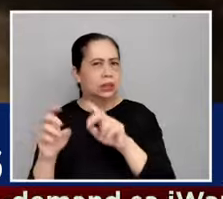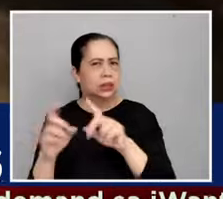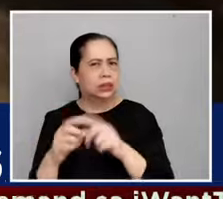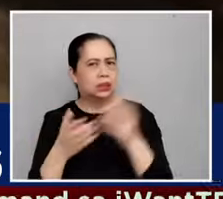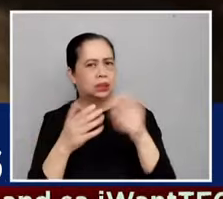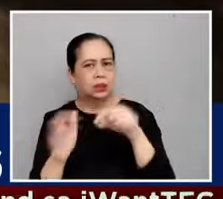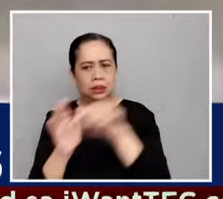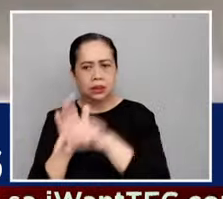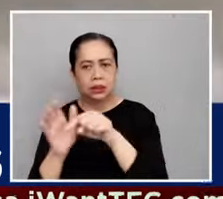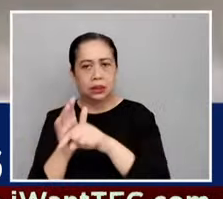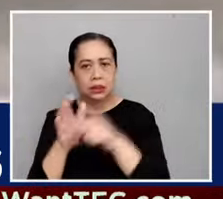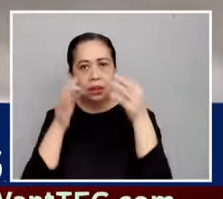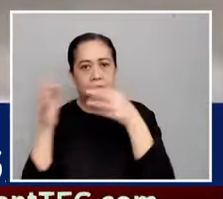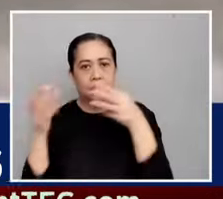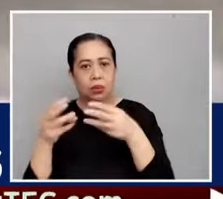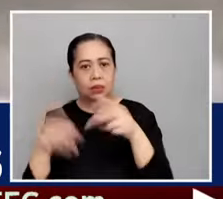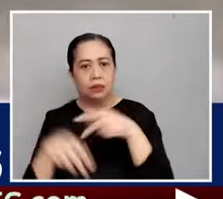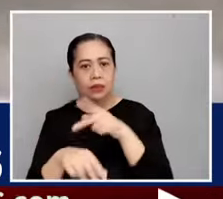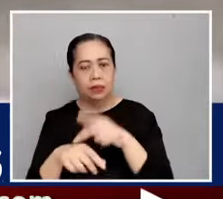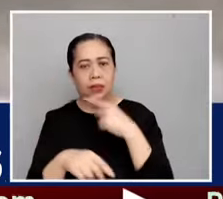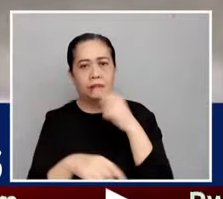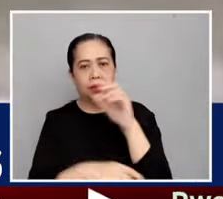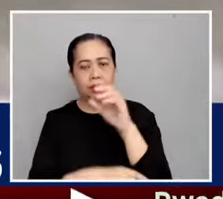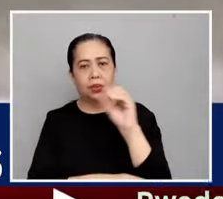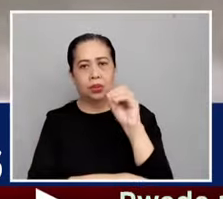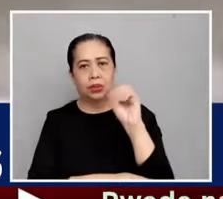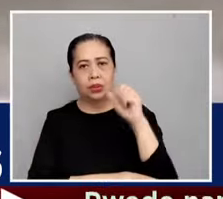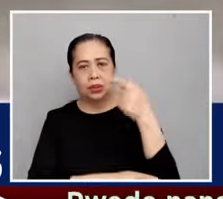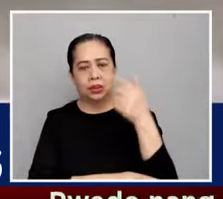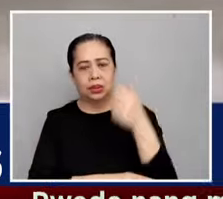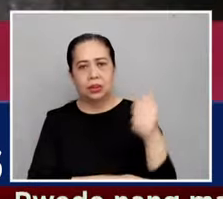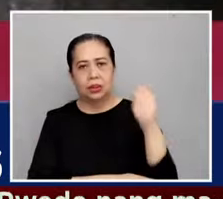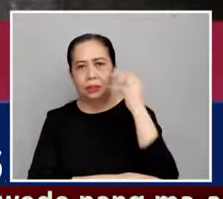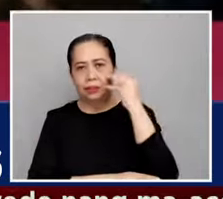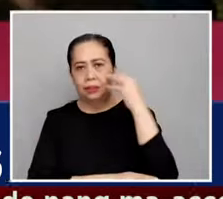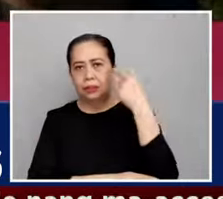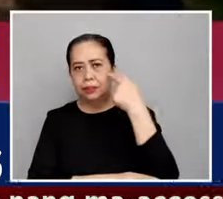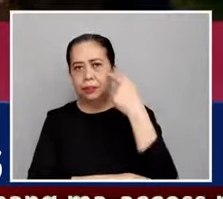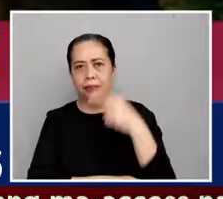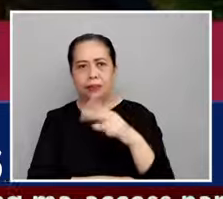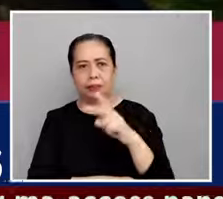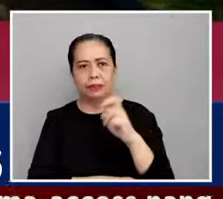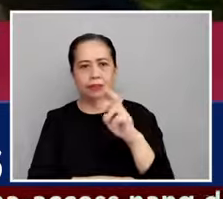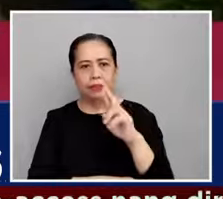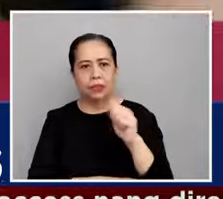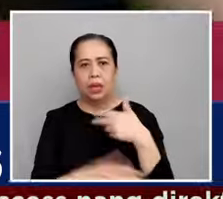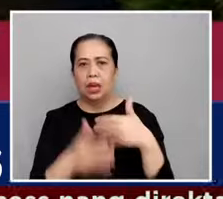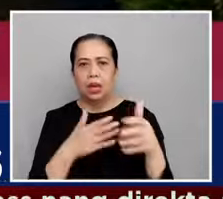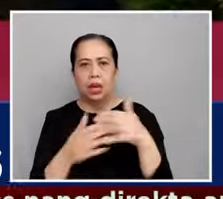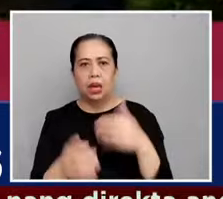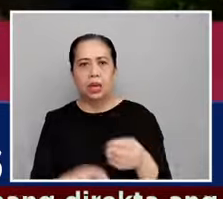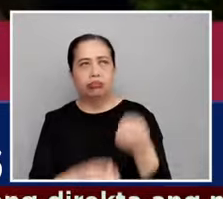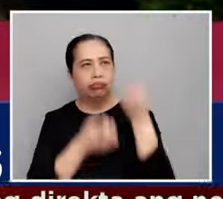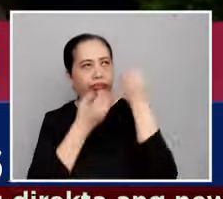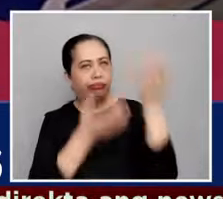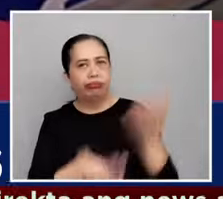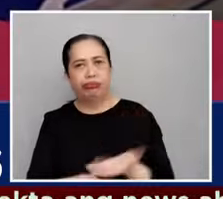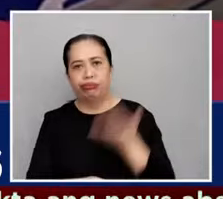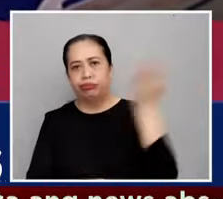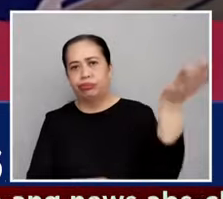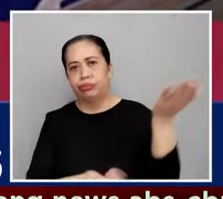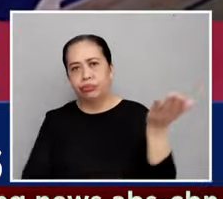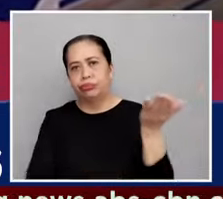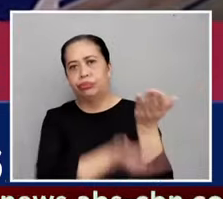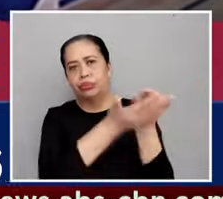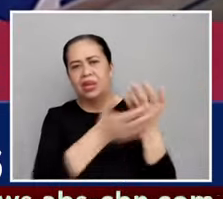patayan sa drug war sa bansa, ayon kay Solicitor General Minardo Guevara. Kahit anong information ang ibigay natin sa kanila,